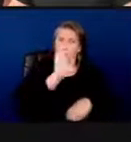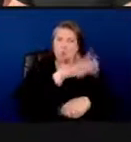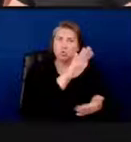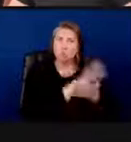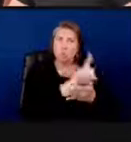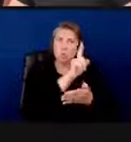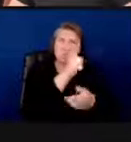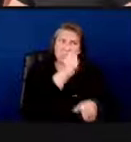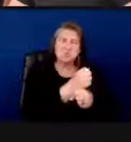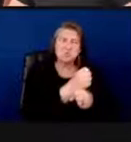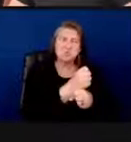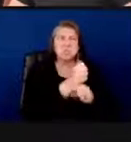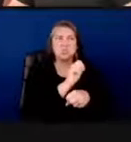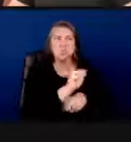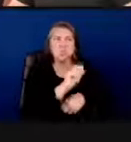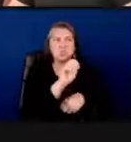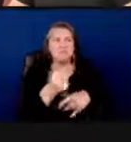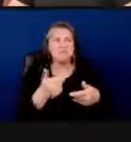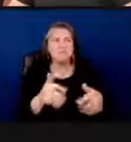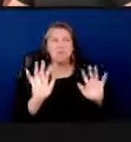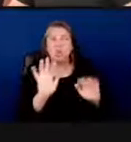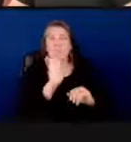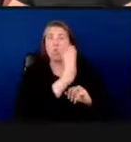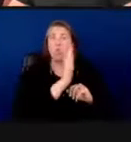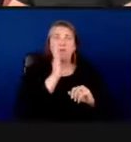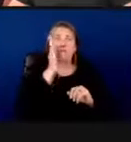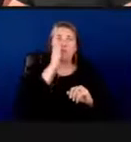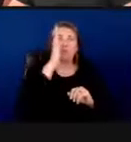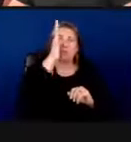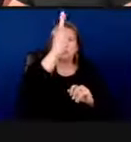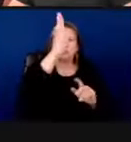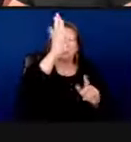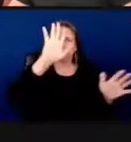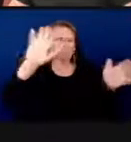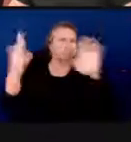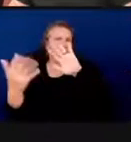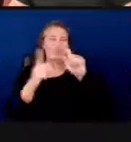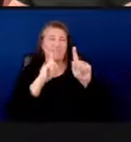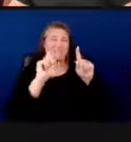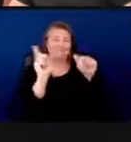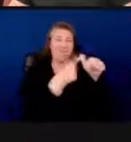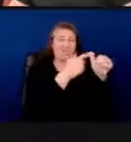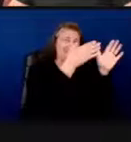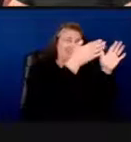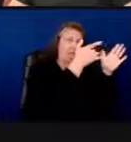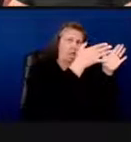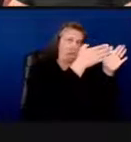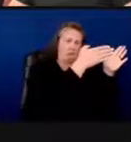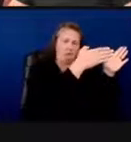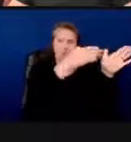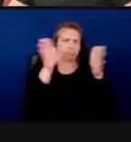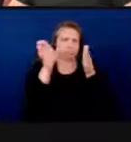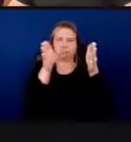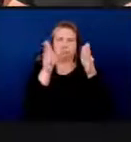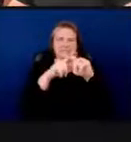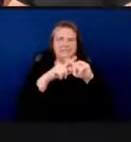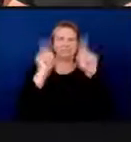في الحدادة يرون بأن هذه النظرة تغيرت. إذا نحن قمنا